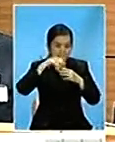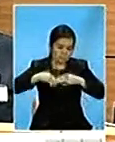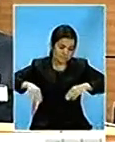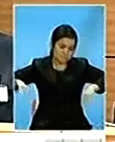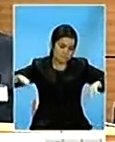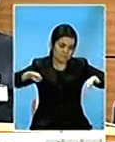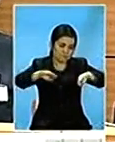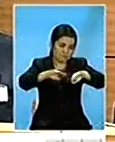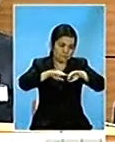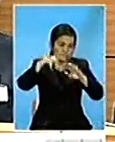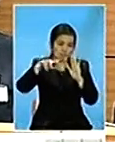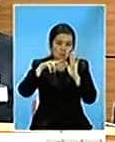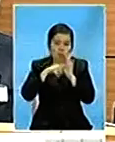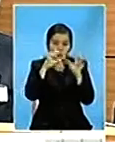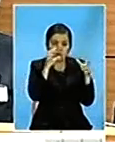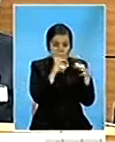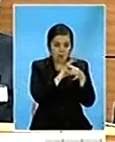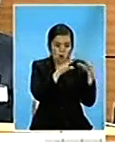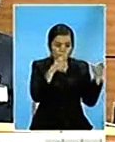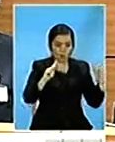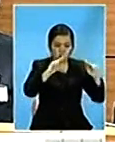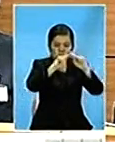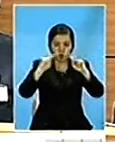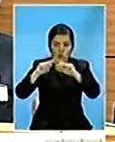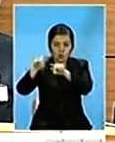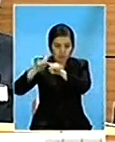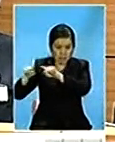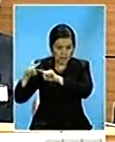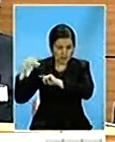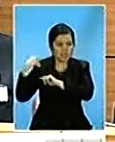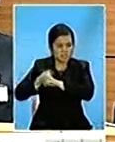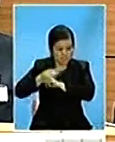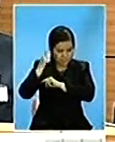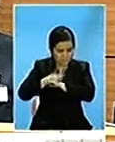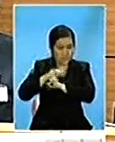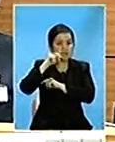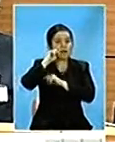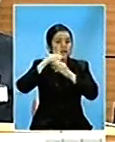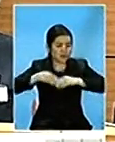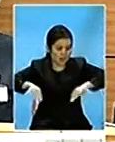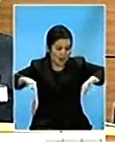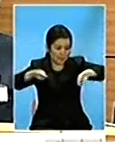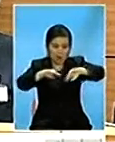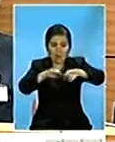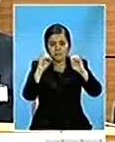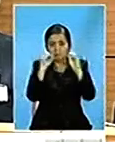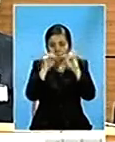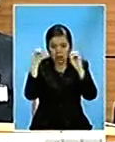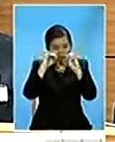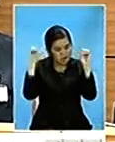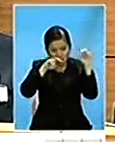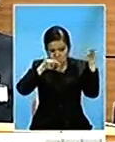กับหลายฝ่ายความจริงลำน้ำพุงนี่ท่านก็บอกคนละว่าไม่ได้รับการดูแลเล